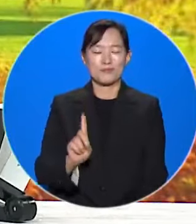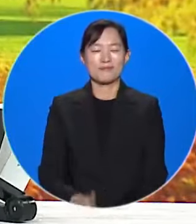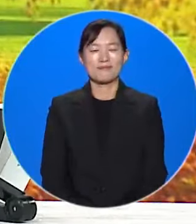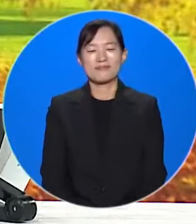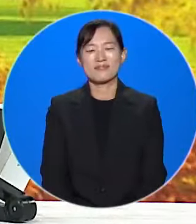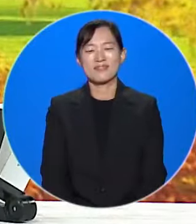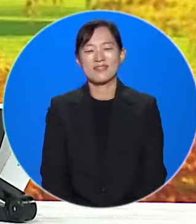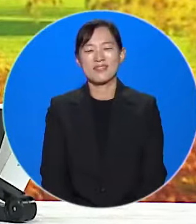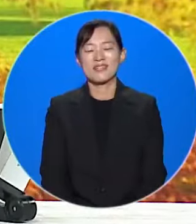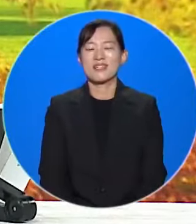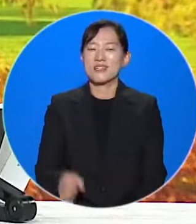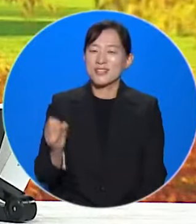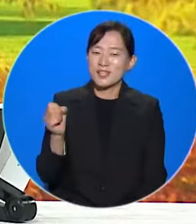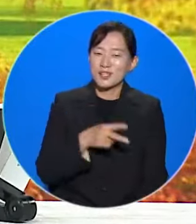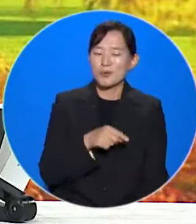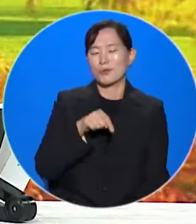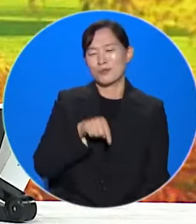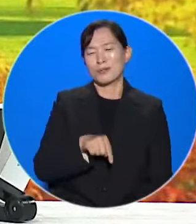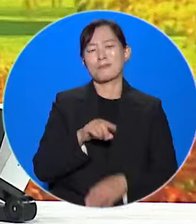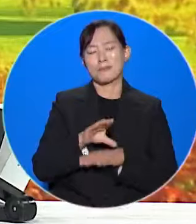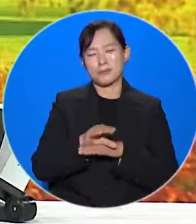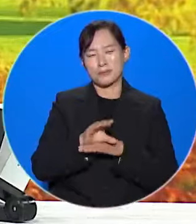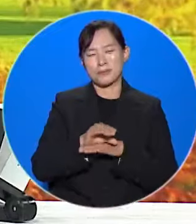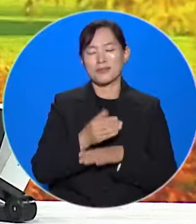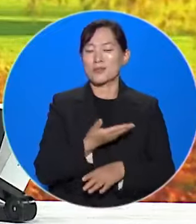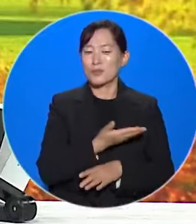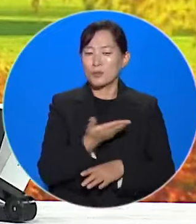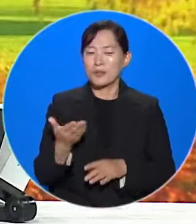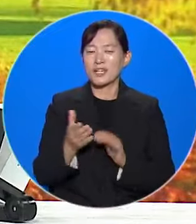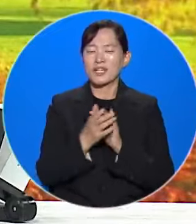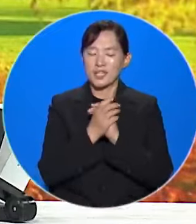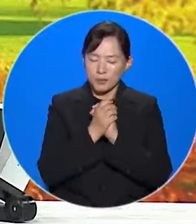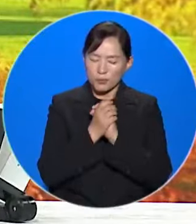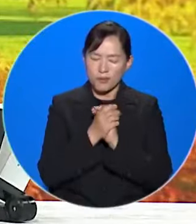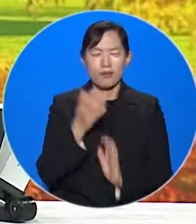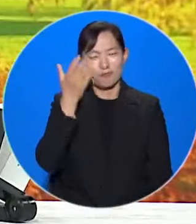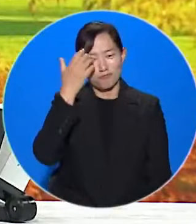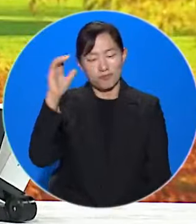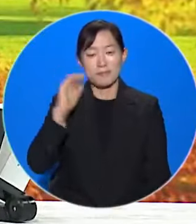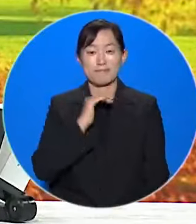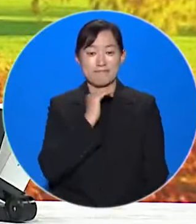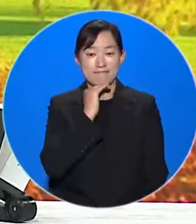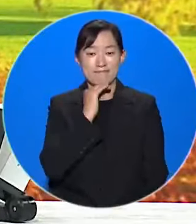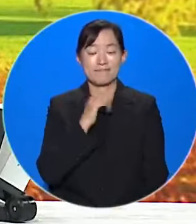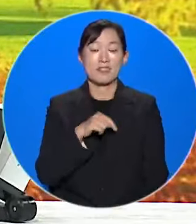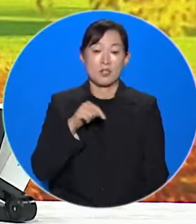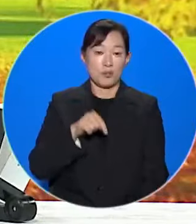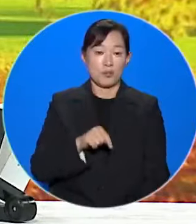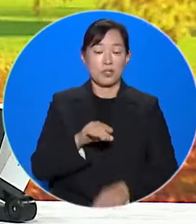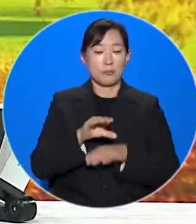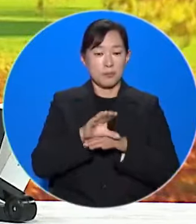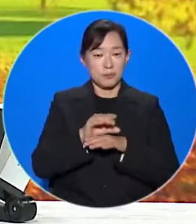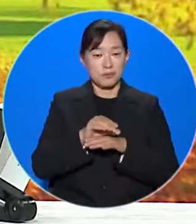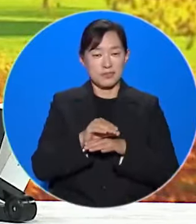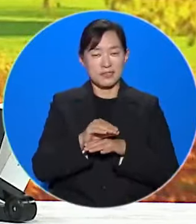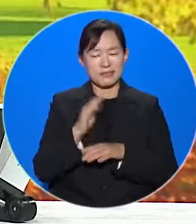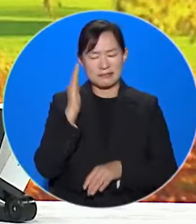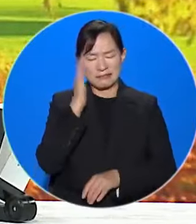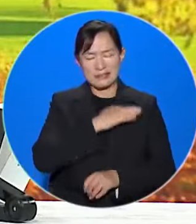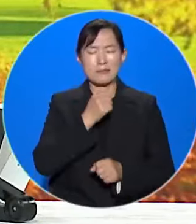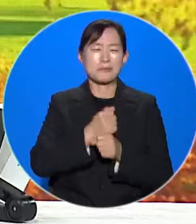1522-5221입니다. 그리고 굿TV에서도 여러분의 기도와 후원을 기다립니다. 굿TV는 매우